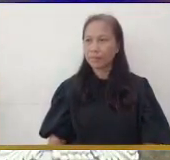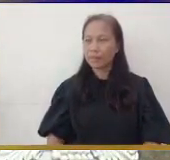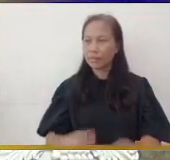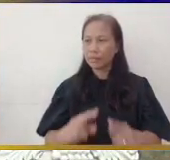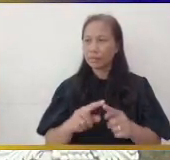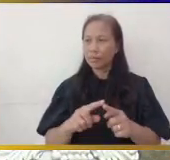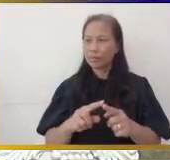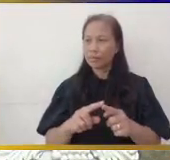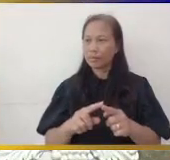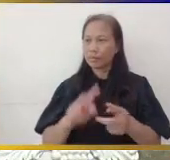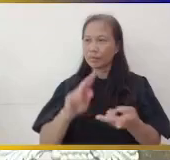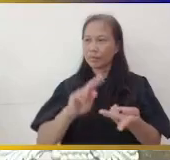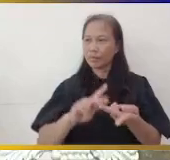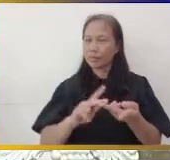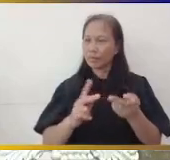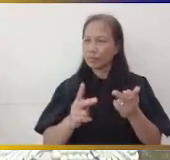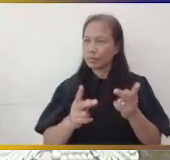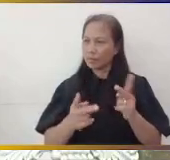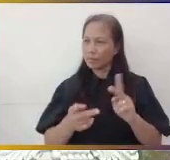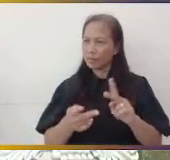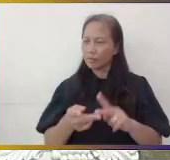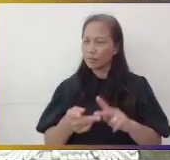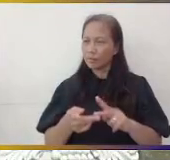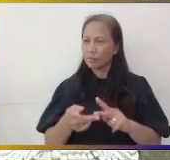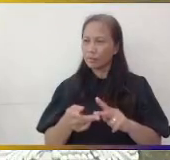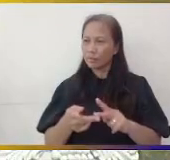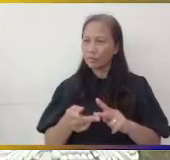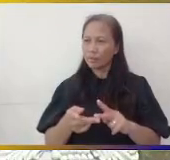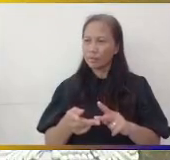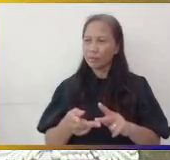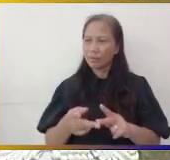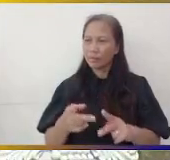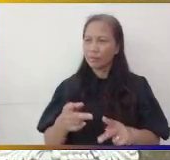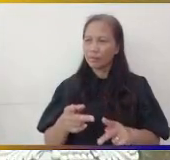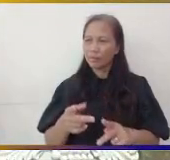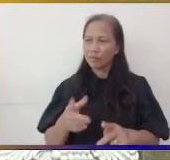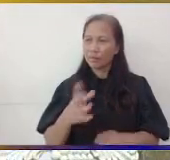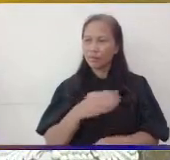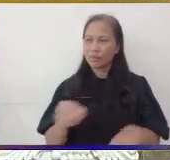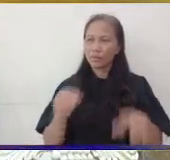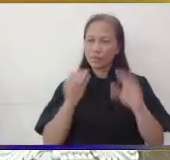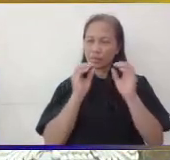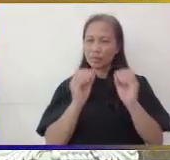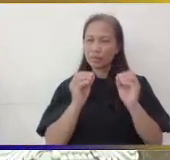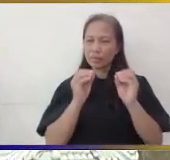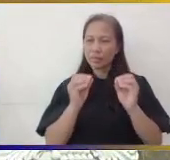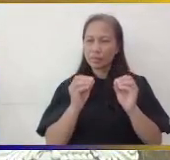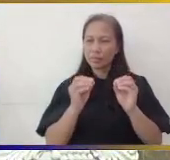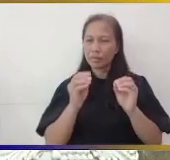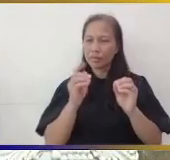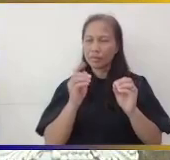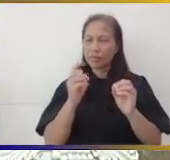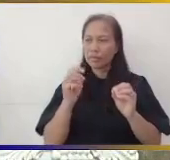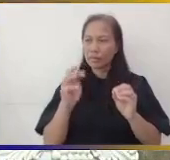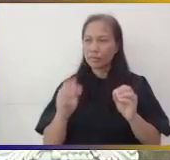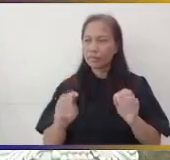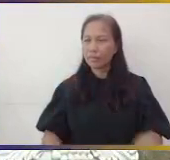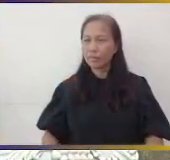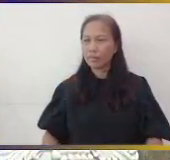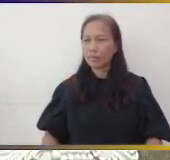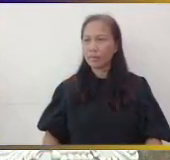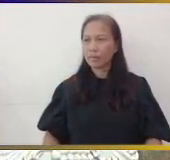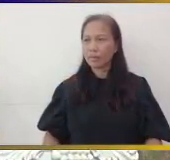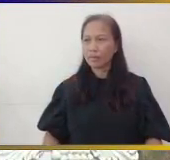pairs Okay he organize them into pairs at tinuruan niya po silang mamuhay into a life of